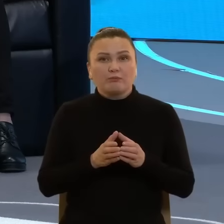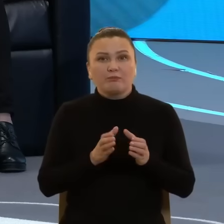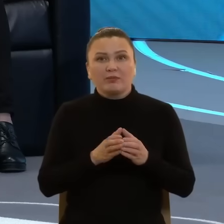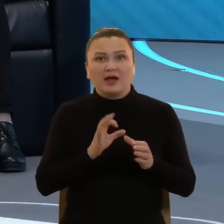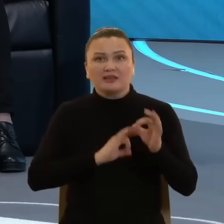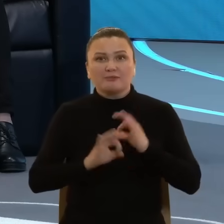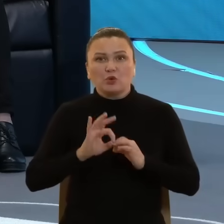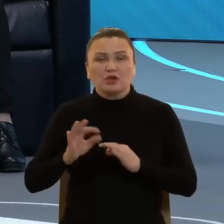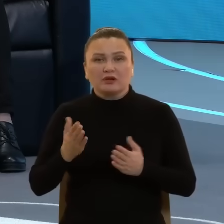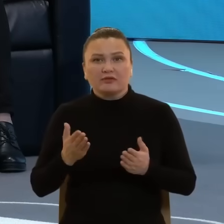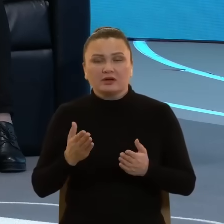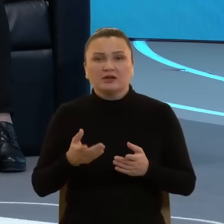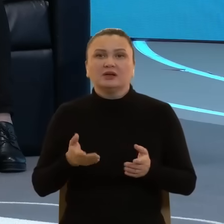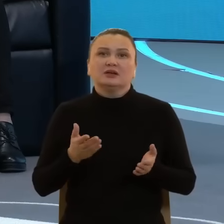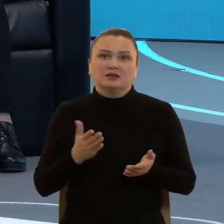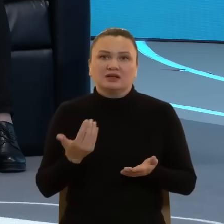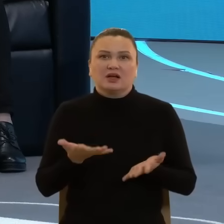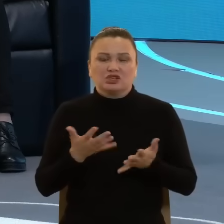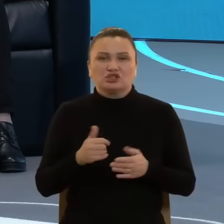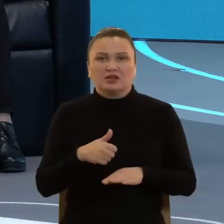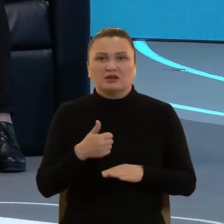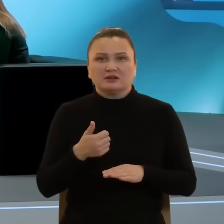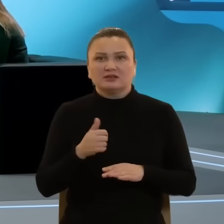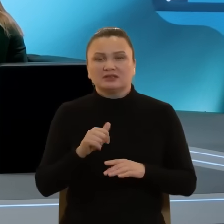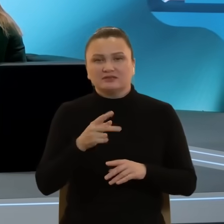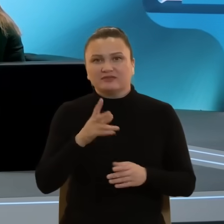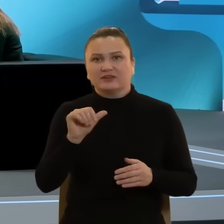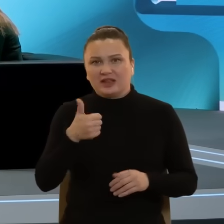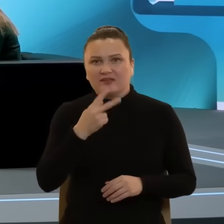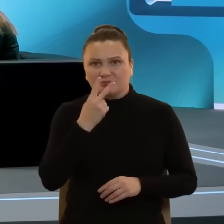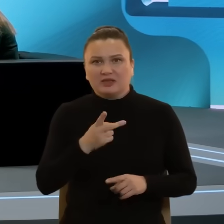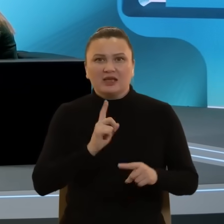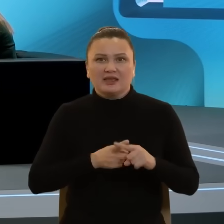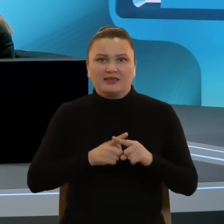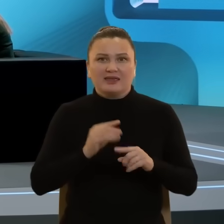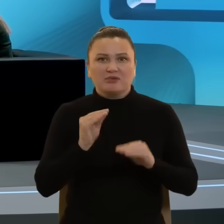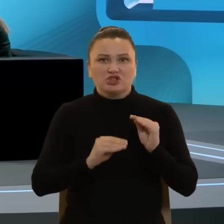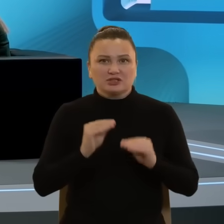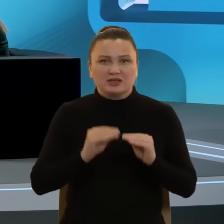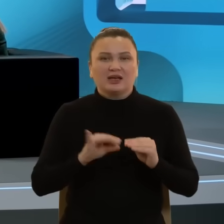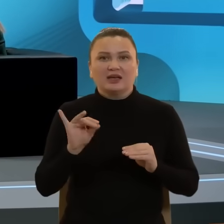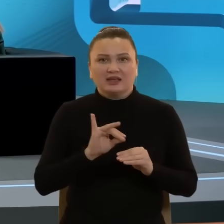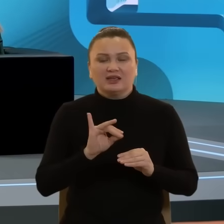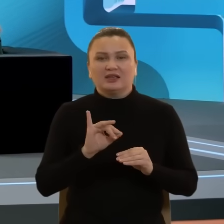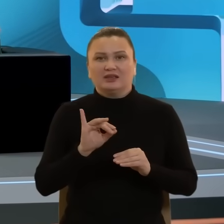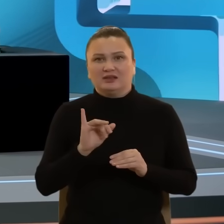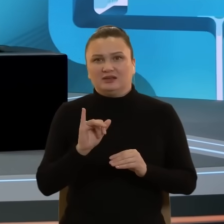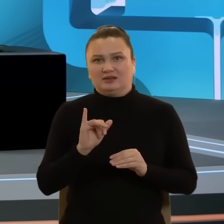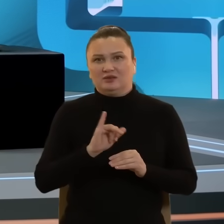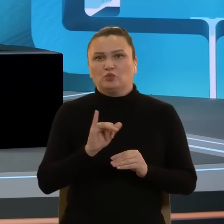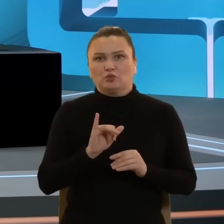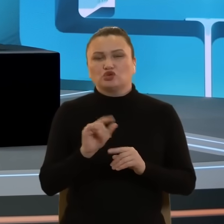тех инфекций? В основе классификации, конечно, лежит в первую очередь их химическая структура и механизм действия. То есть пенициллины имеют общие